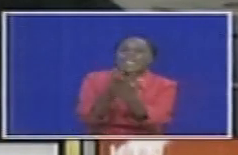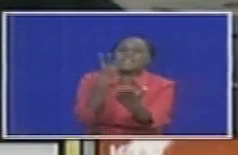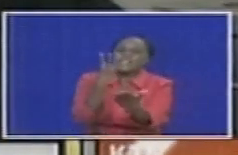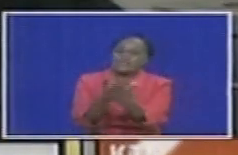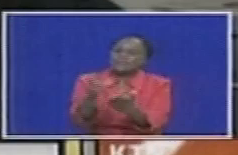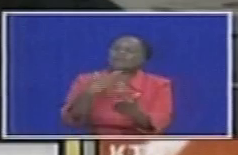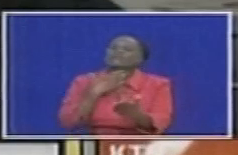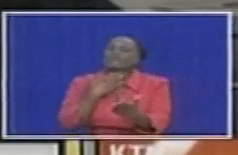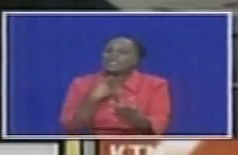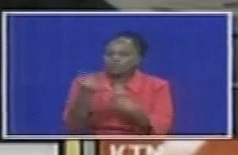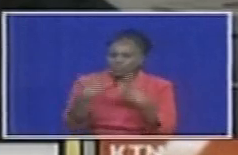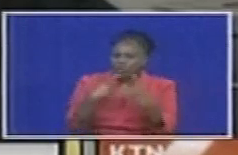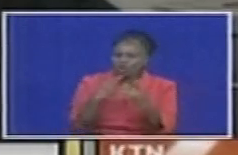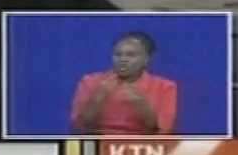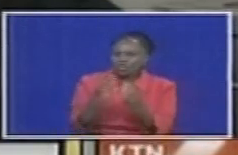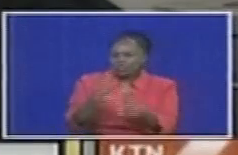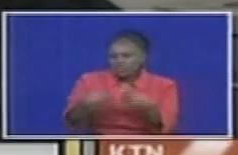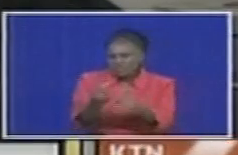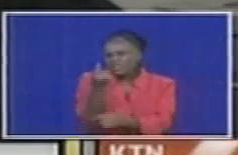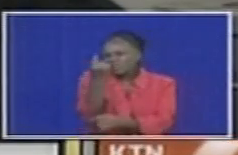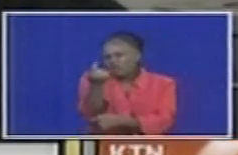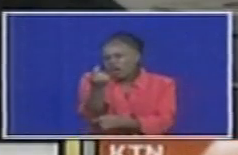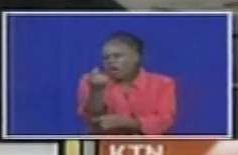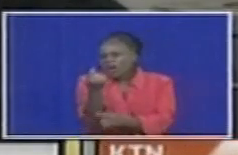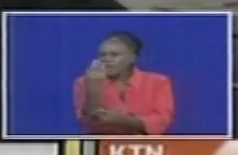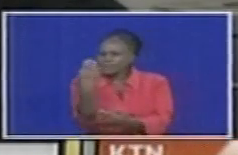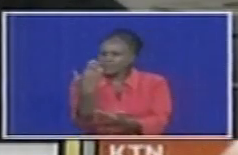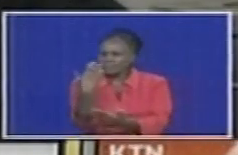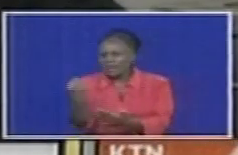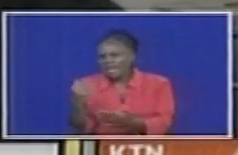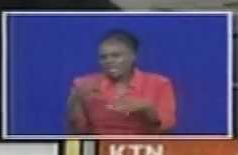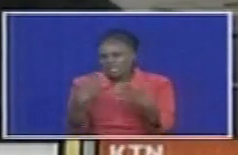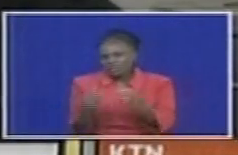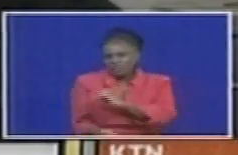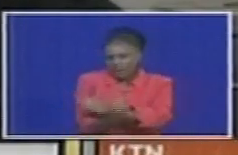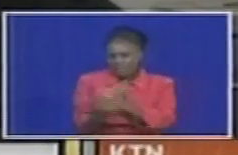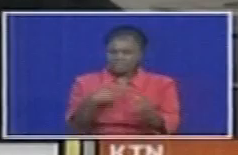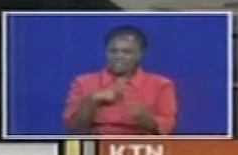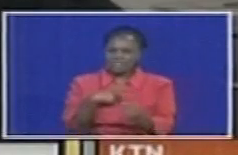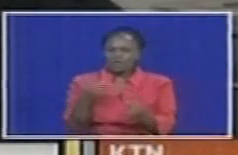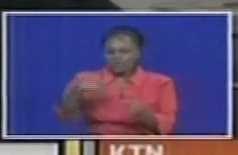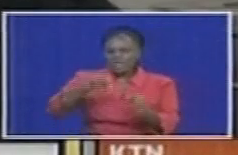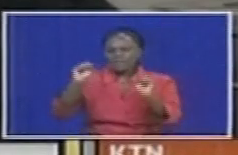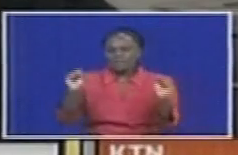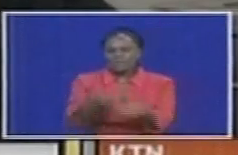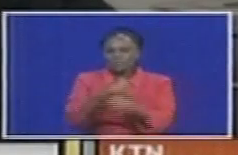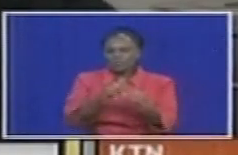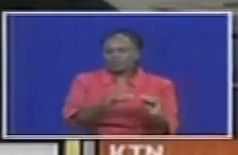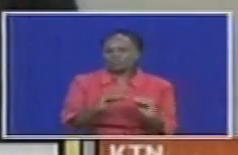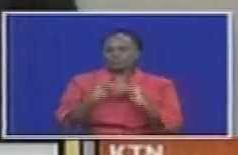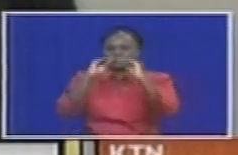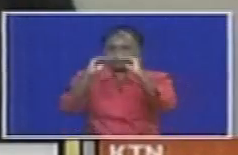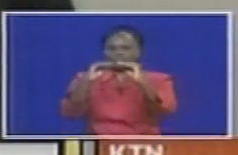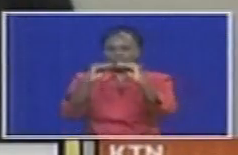tuongee, anipe kitu kidogo tu ama chenye atanipa ndio tusiweze kupeleka ile kesi